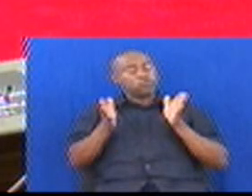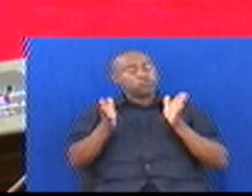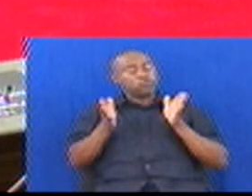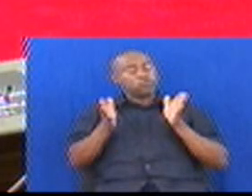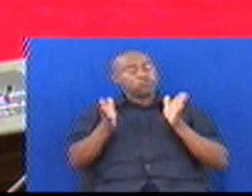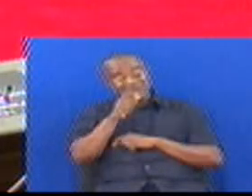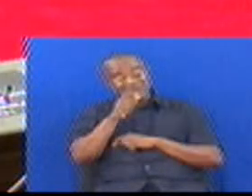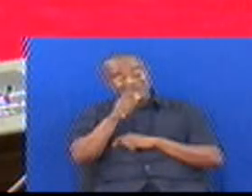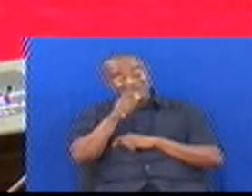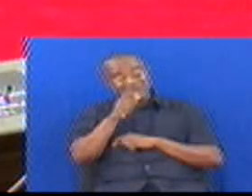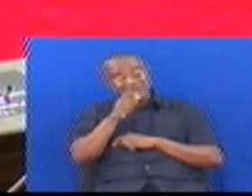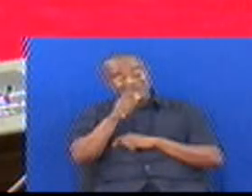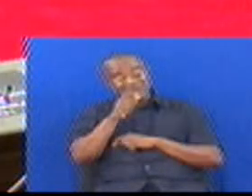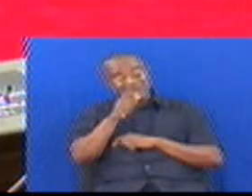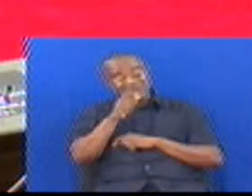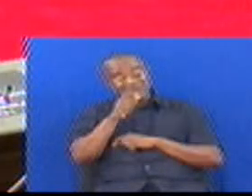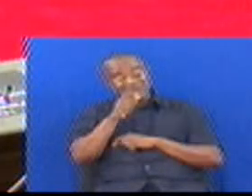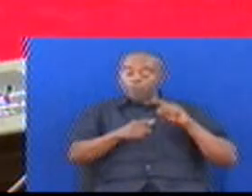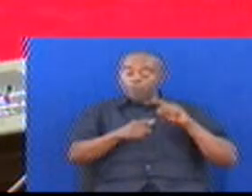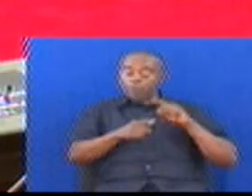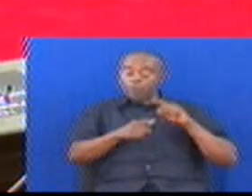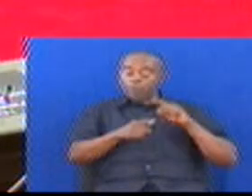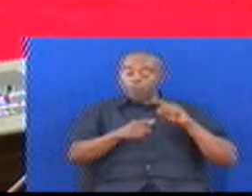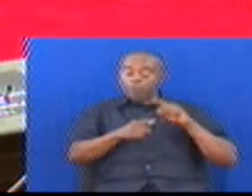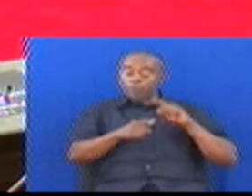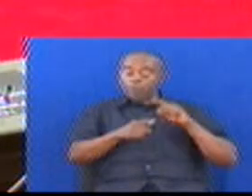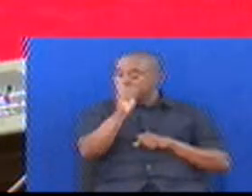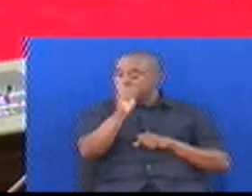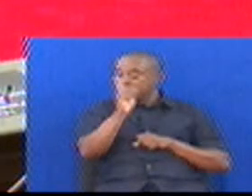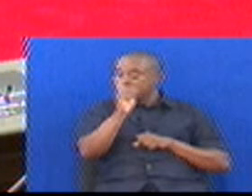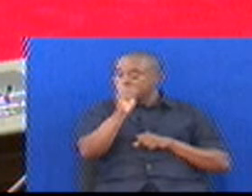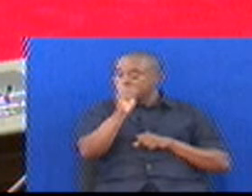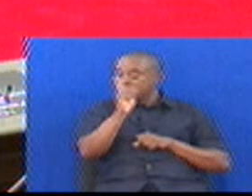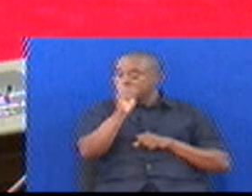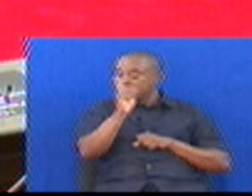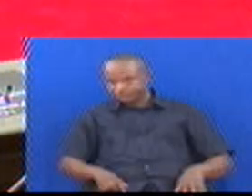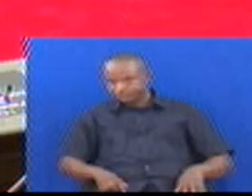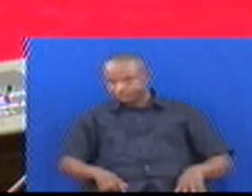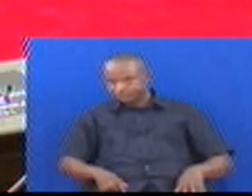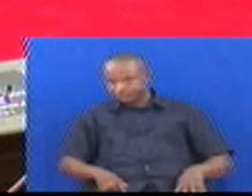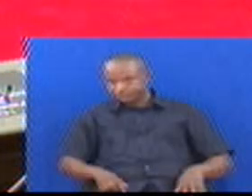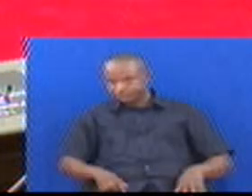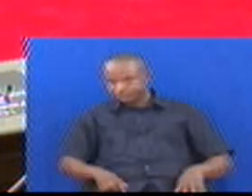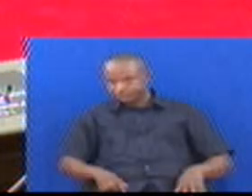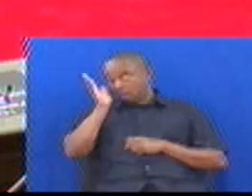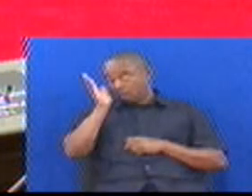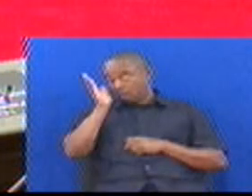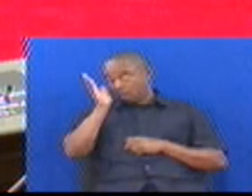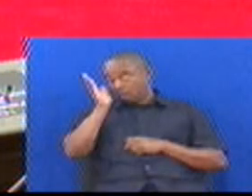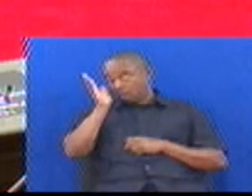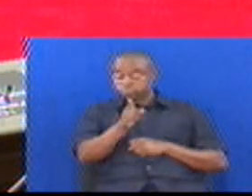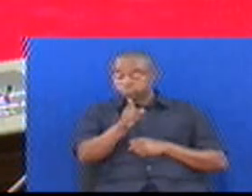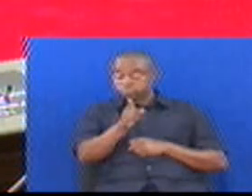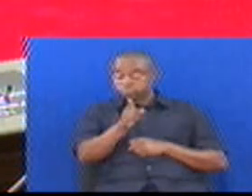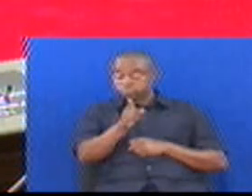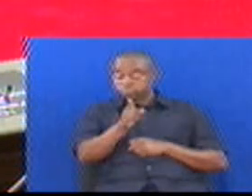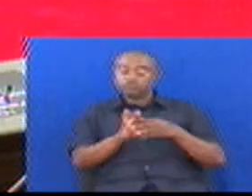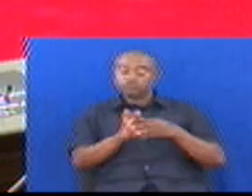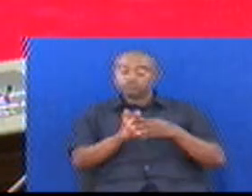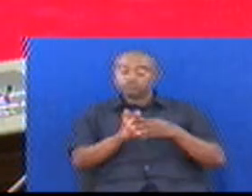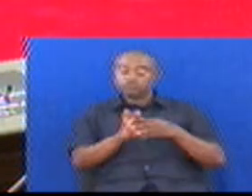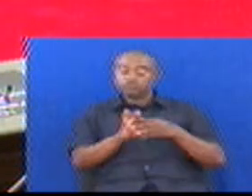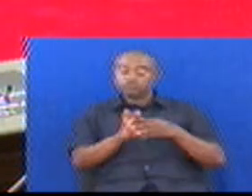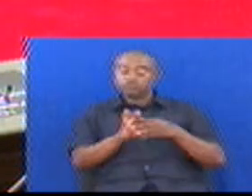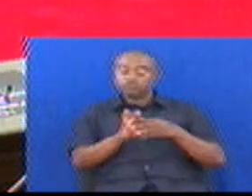yao kupambana na umaskini wa kipato na usio wa kipato. Juhudi za serikali zilihusisha